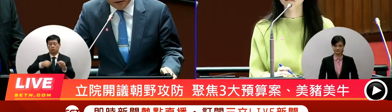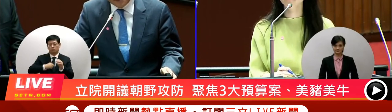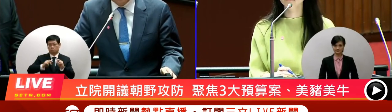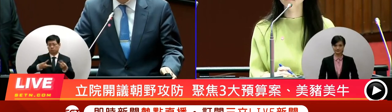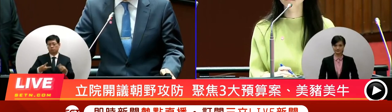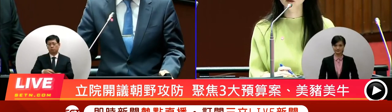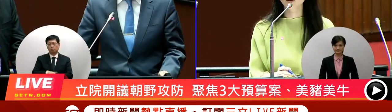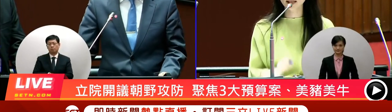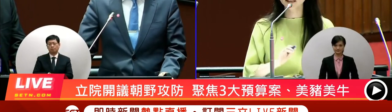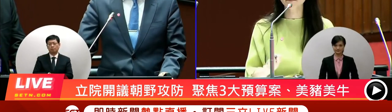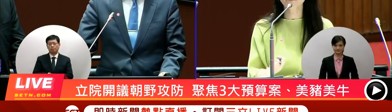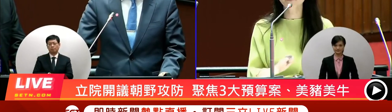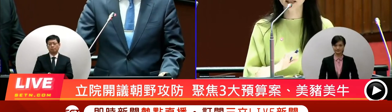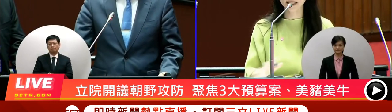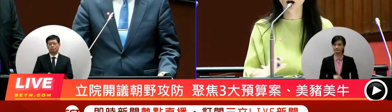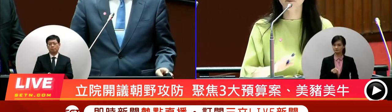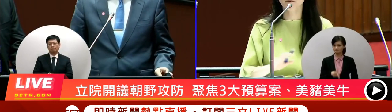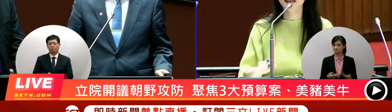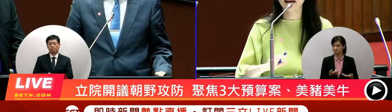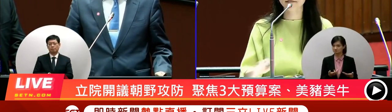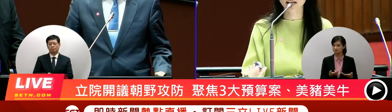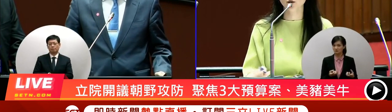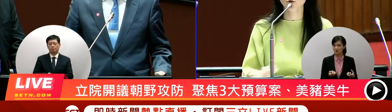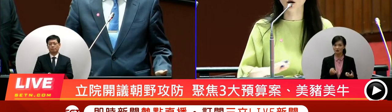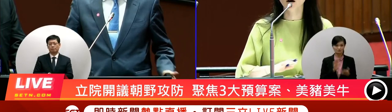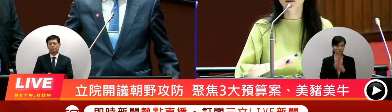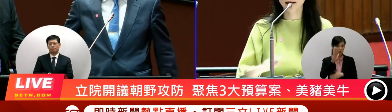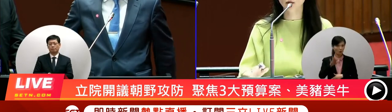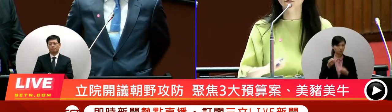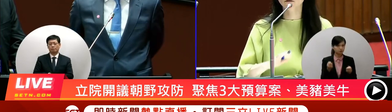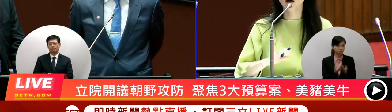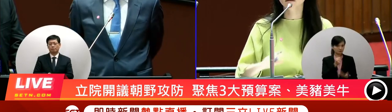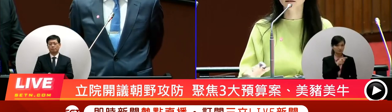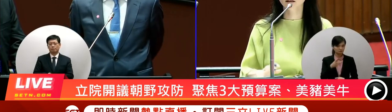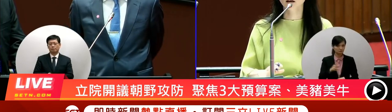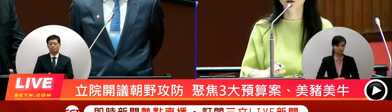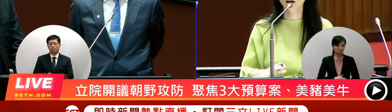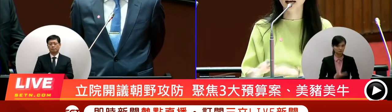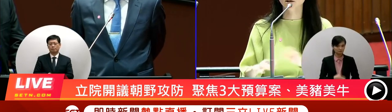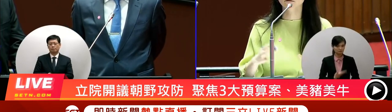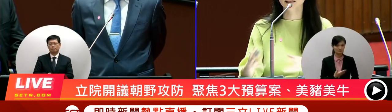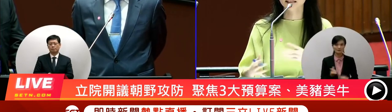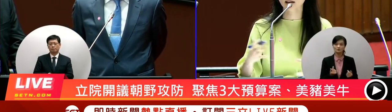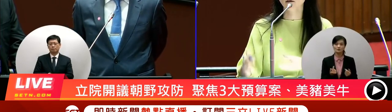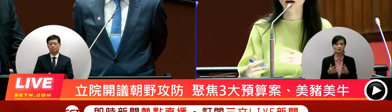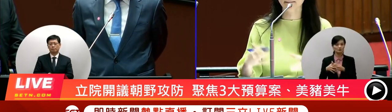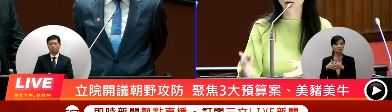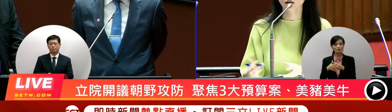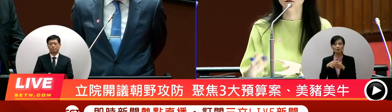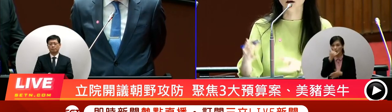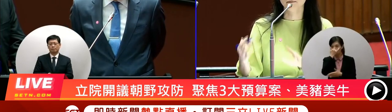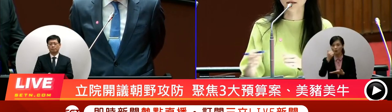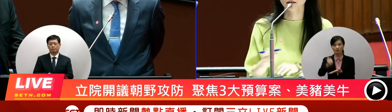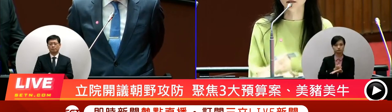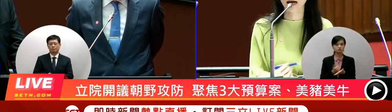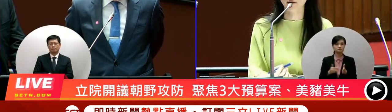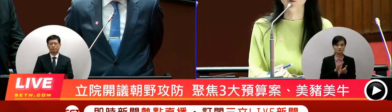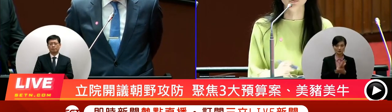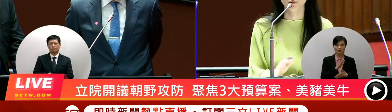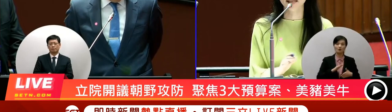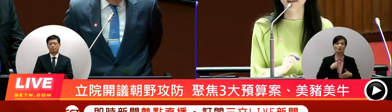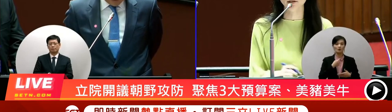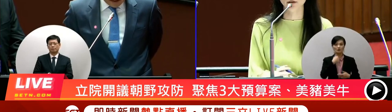正。 所以这个部分以后不会再发生说美国猪肉进口之后重新加工啊包装之后变成是台